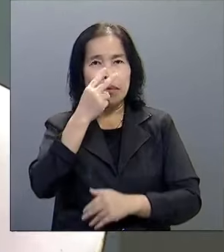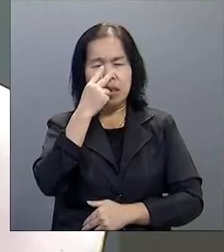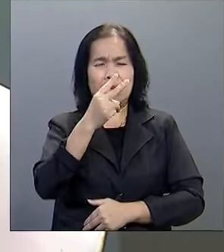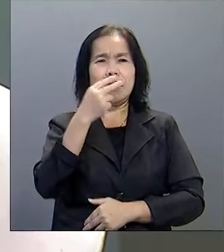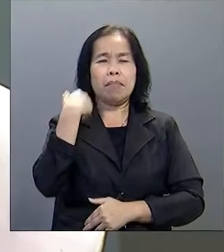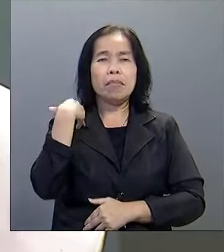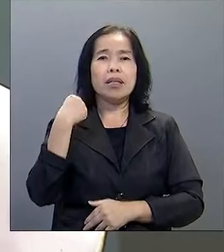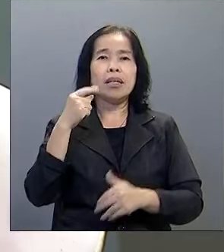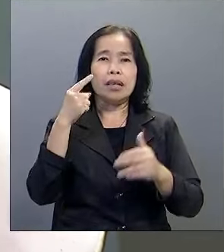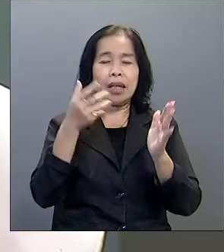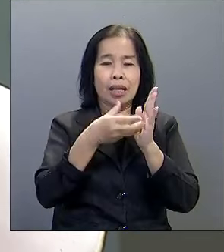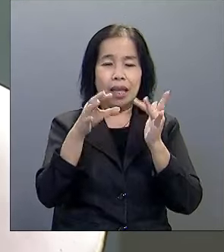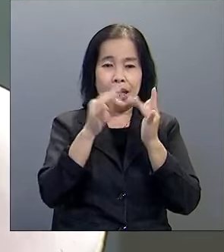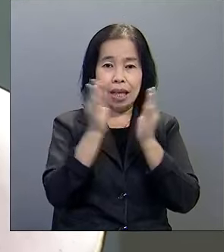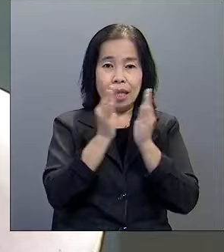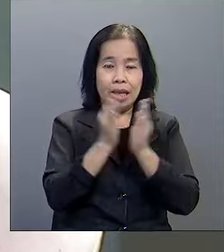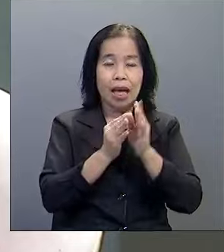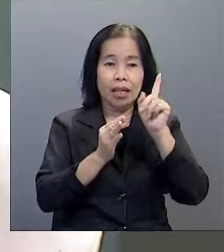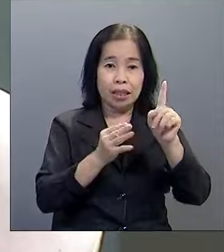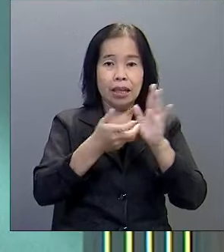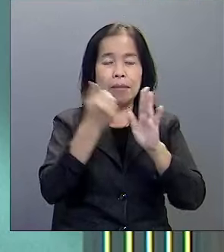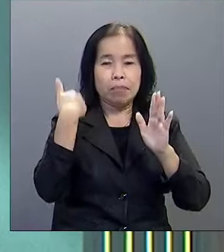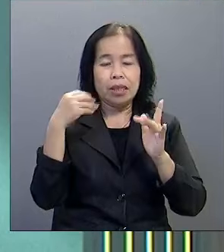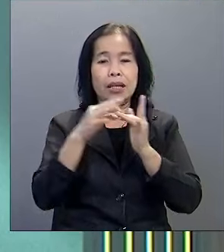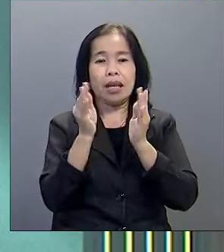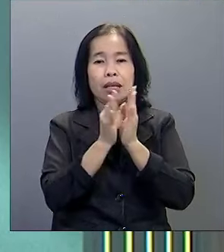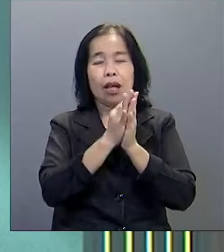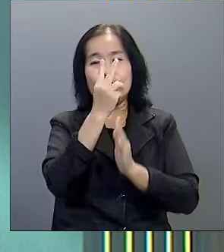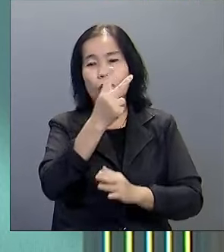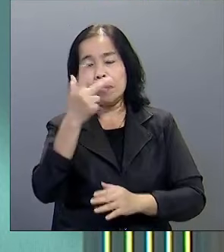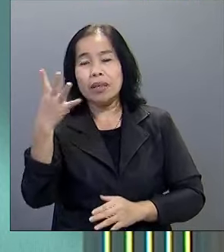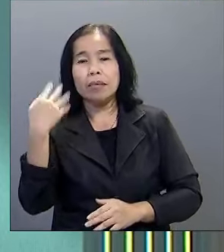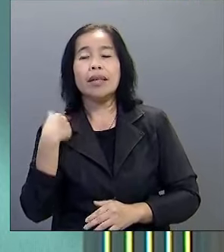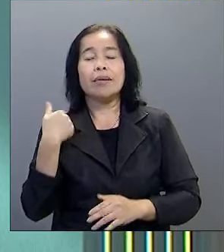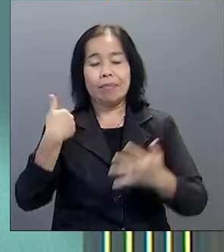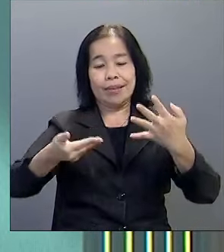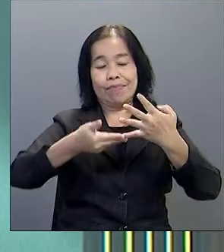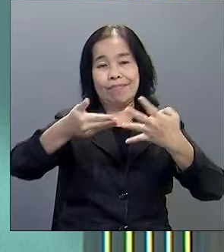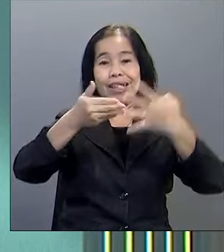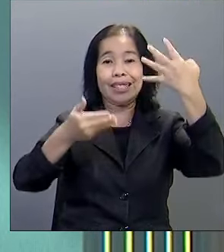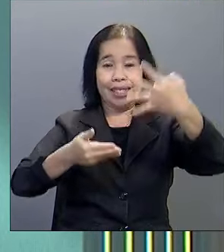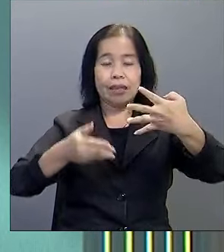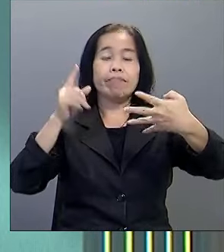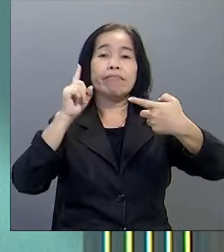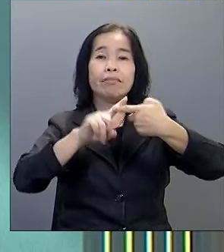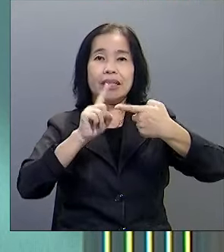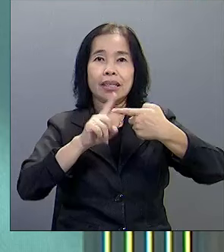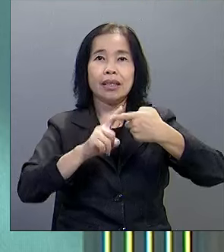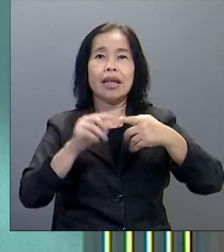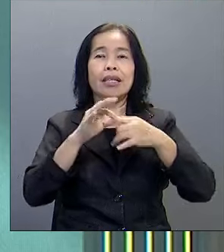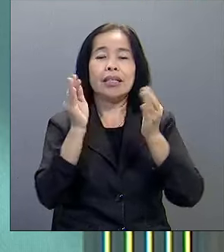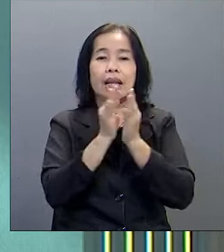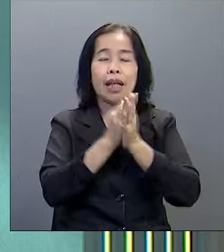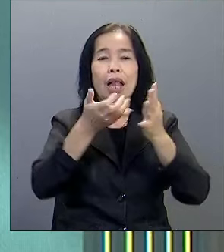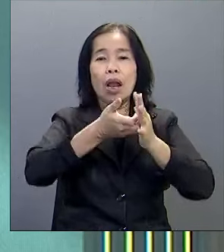ไยบวามีตั้งแต่ 1 คะแนน จะถ 4 คะแนนครับ เราแ่งเป็ระดับ 4 ระดับนะับระดับแรกก็คือตด 1 คะแนน